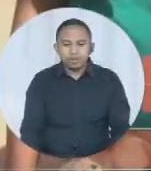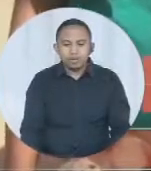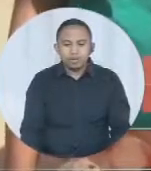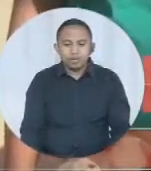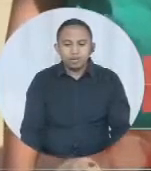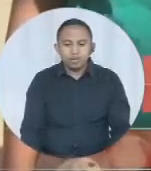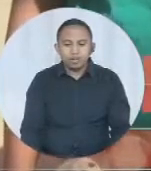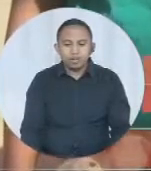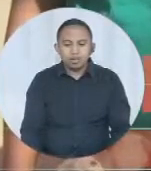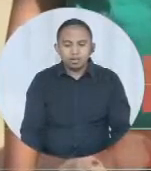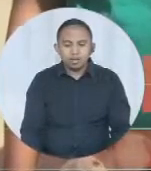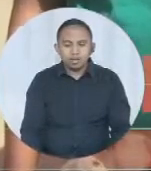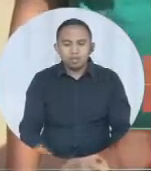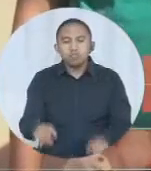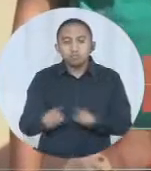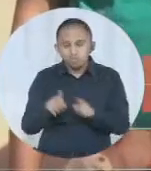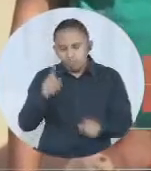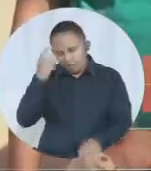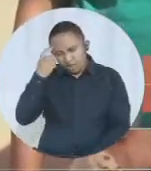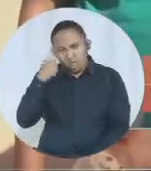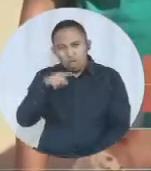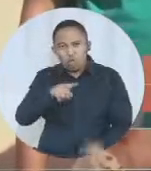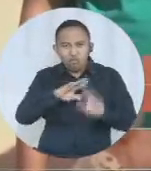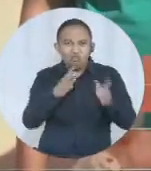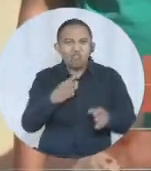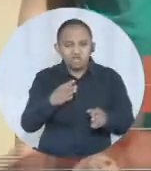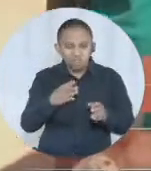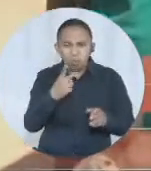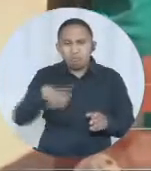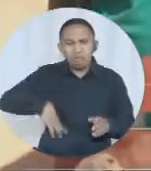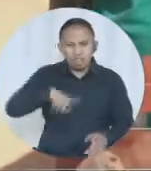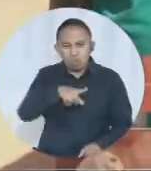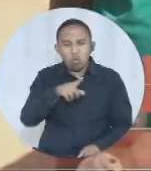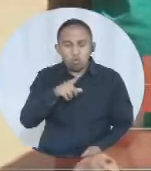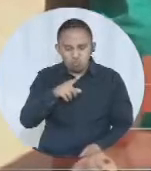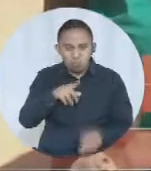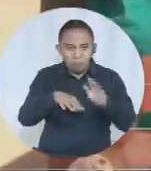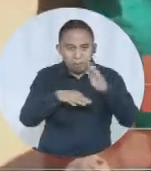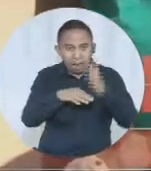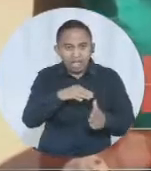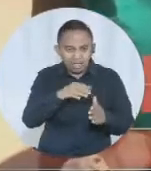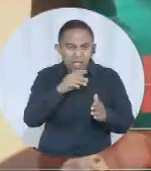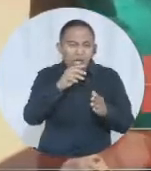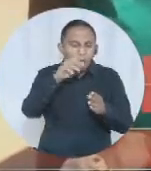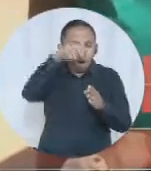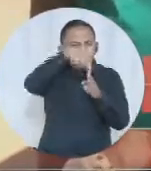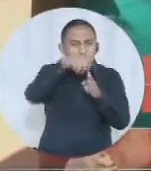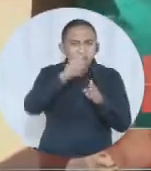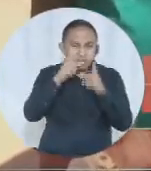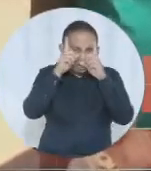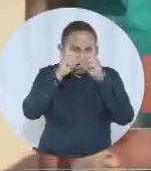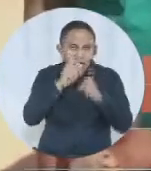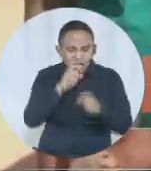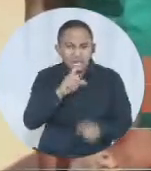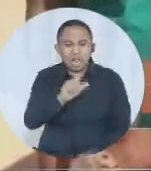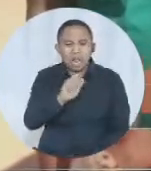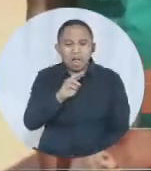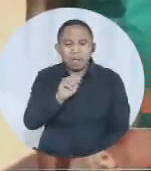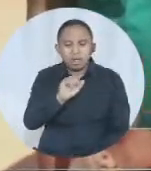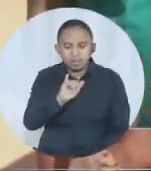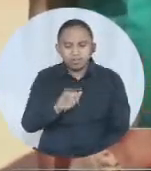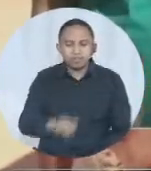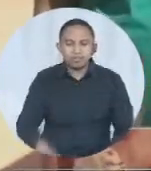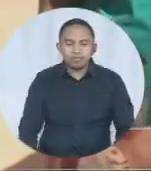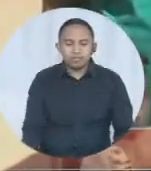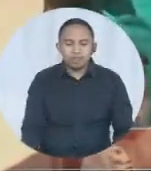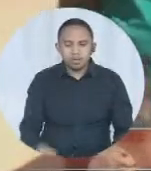antsika hoe tia fasan'ny lahamana, tia fasan'ny lahamisy. Tsika hoe zao ty valy amboatsy sotro, ty sotroko homeako